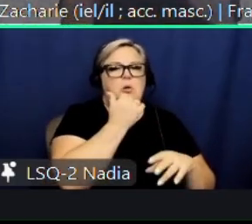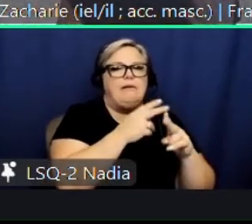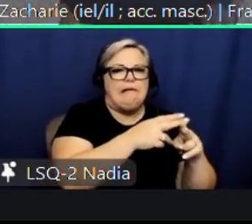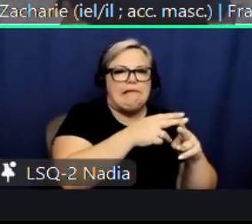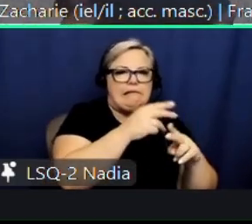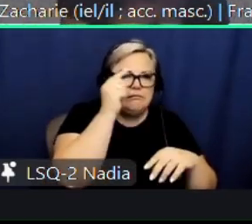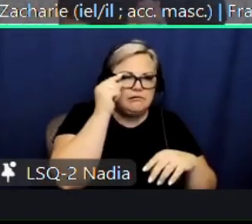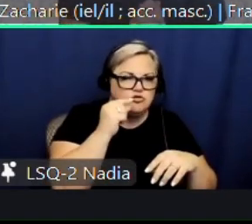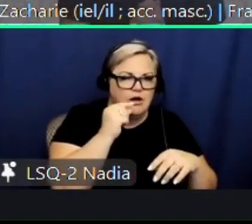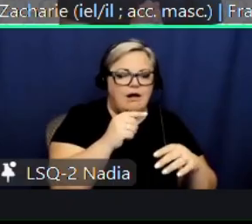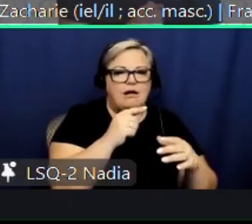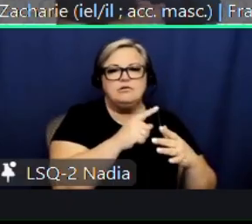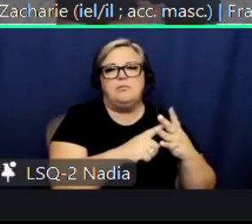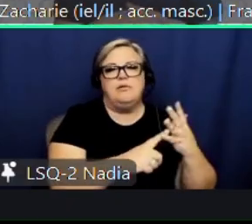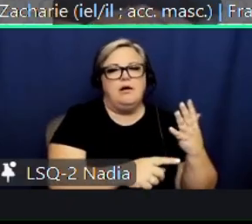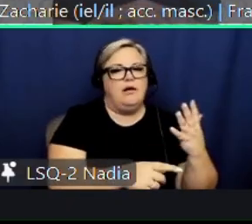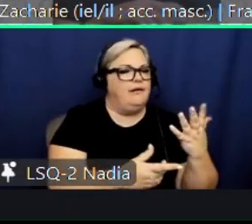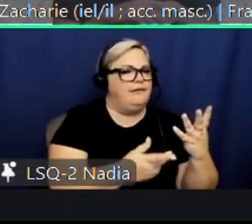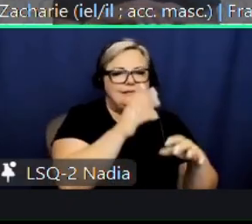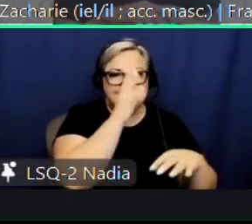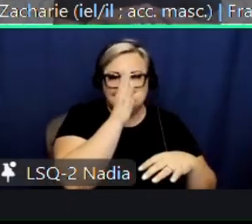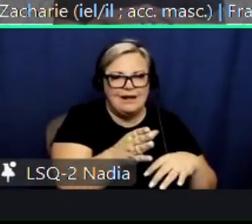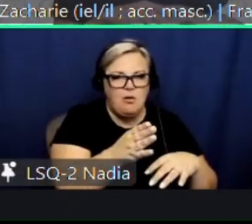maladresses cis-hétéronormatives.